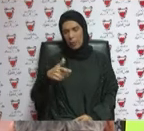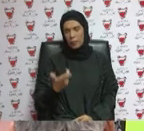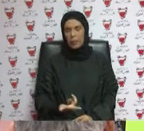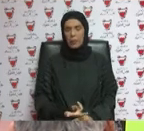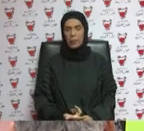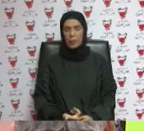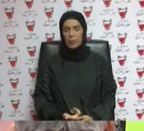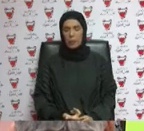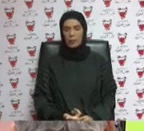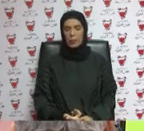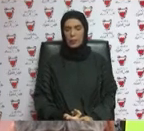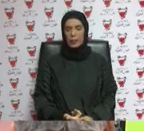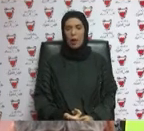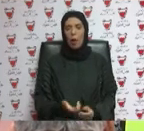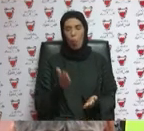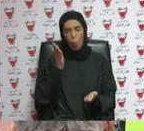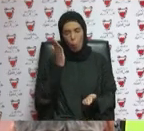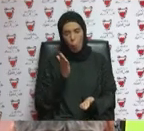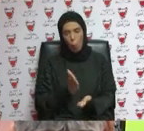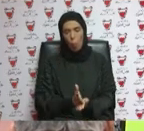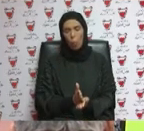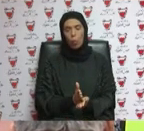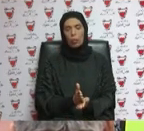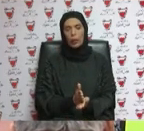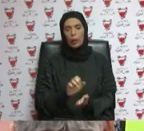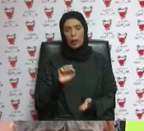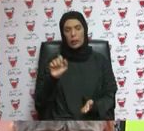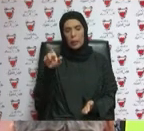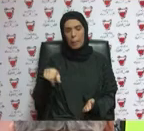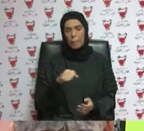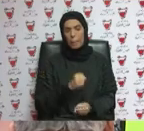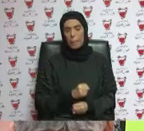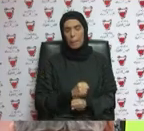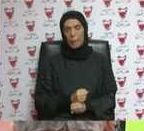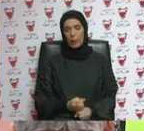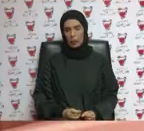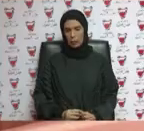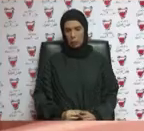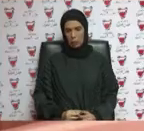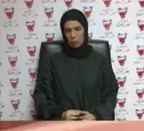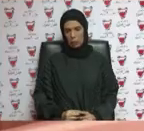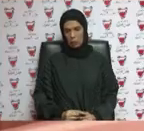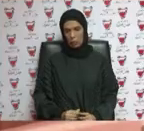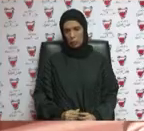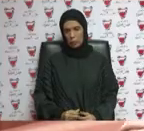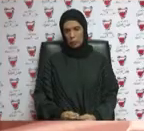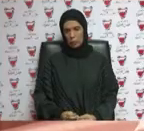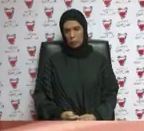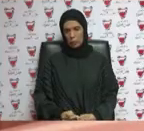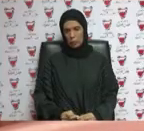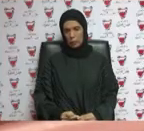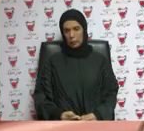وإحنا طبعا هذه مستحقات راح تتراك في الأخير إلى العامل. هذه الجزئية هل تم علاجها وأخذها في